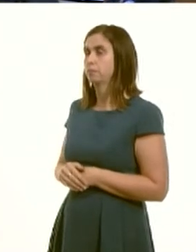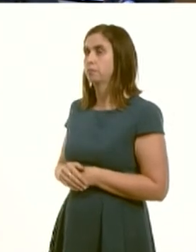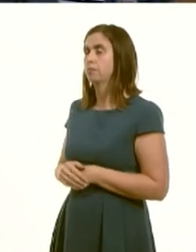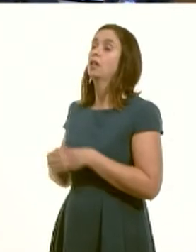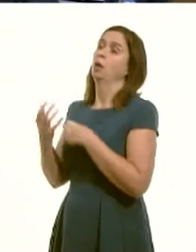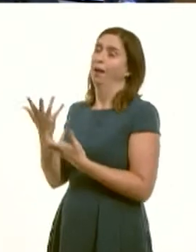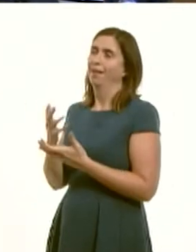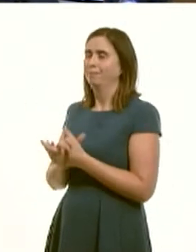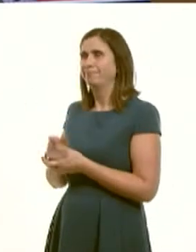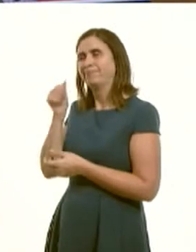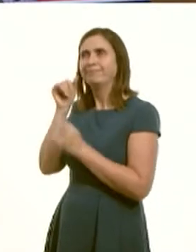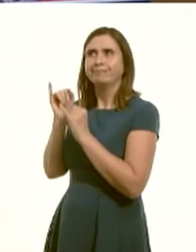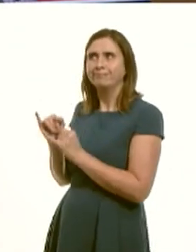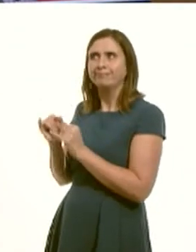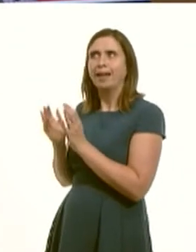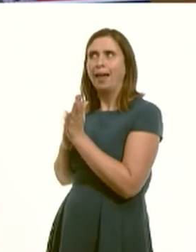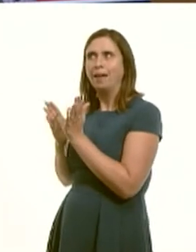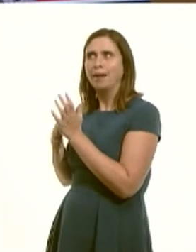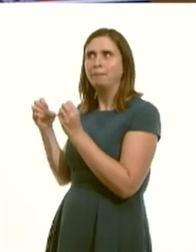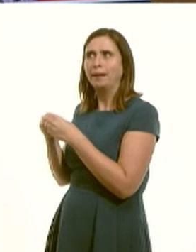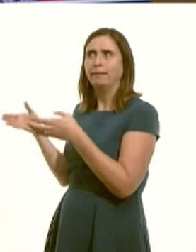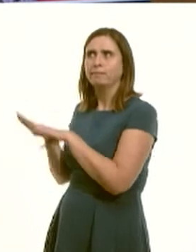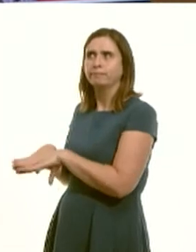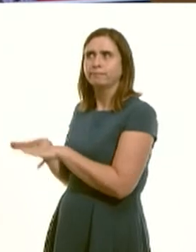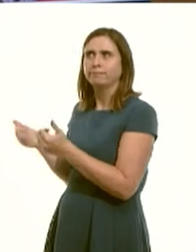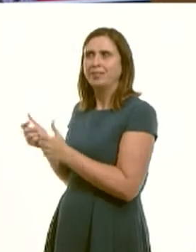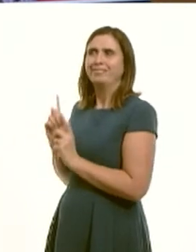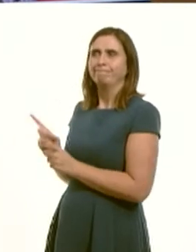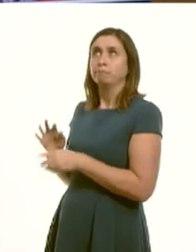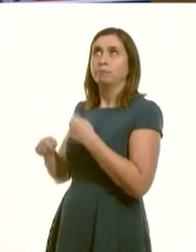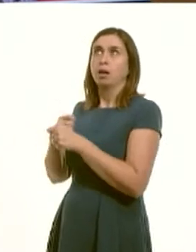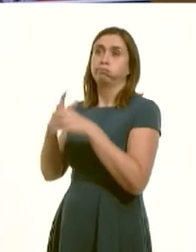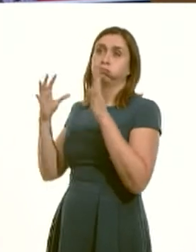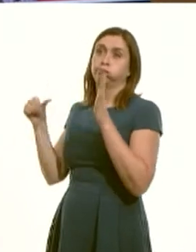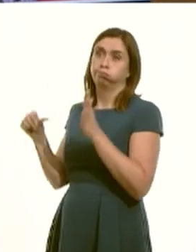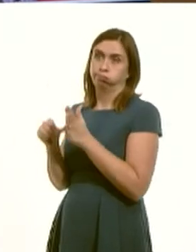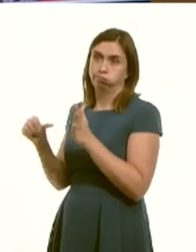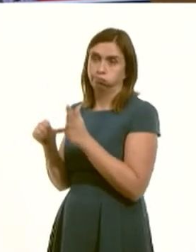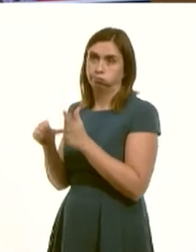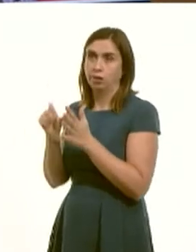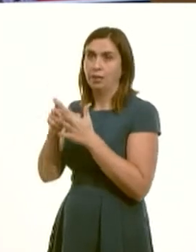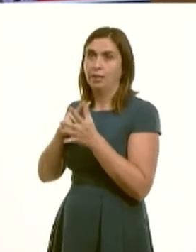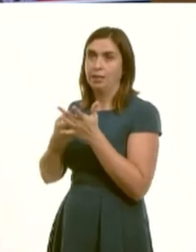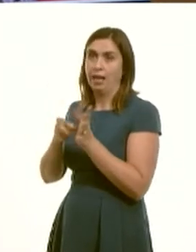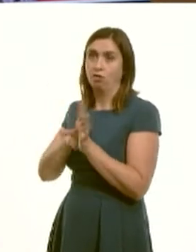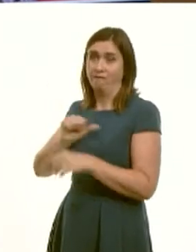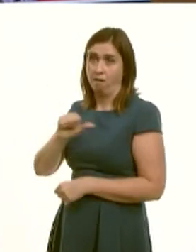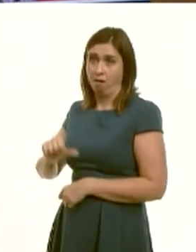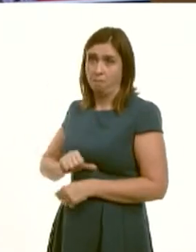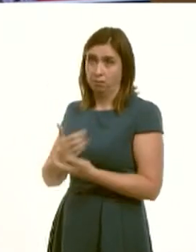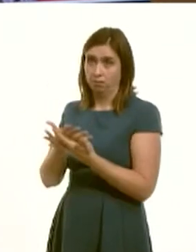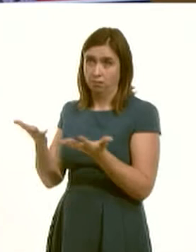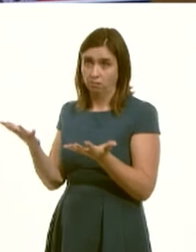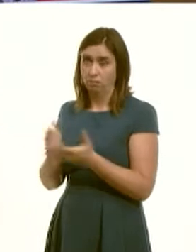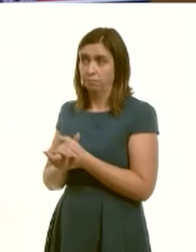felly oedd na broblemau mawr i ffermwyr llath. Byddwn ni o blaid roi mwy o nerth i ffermwyr llath.